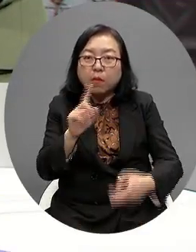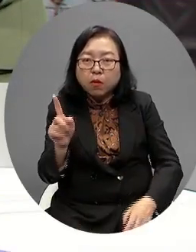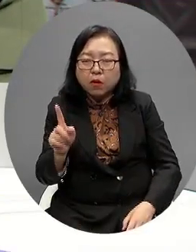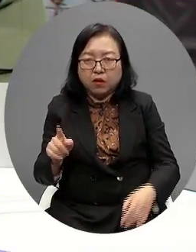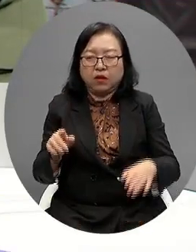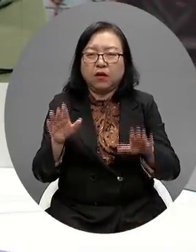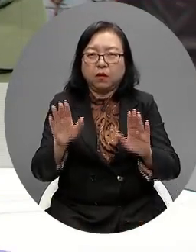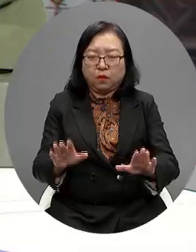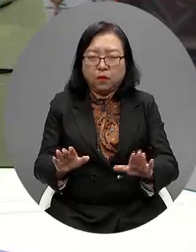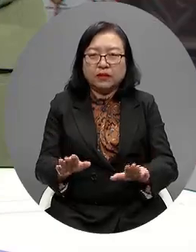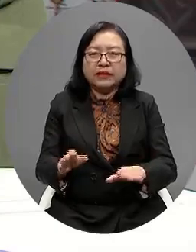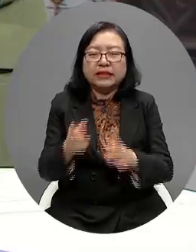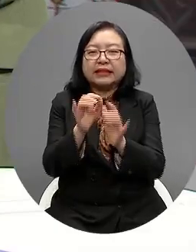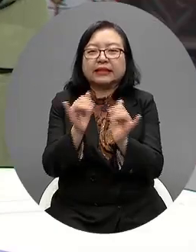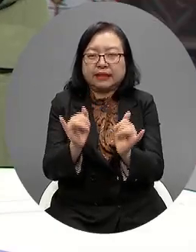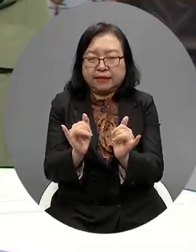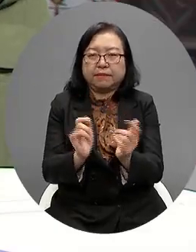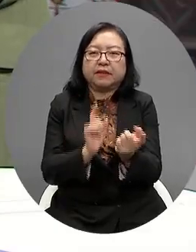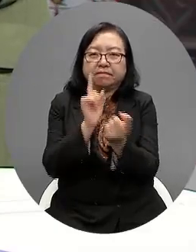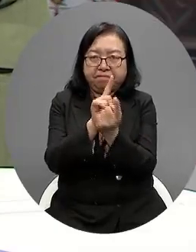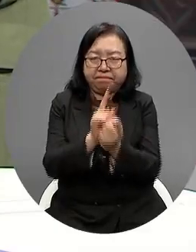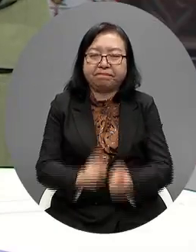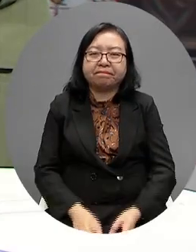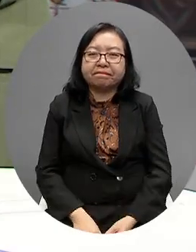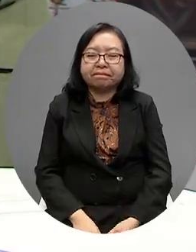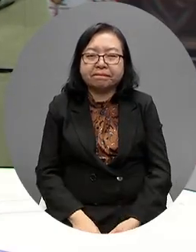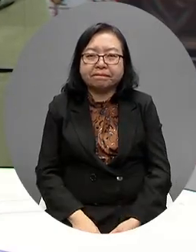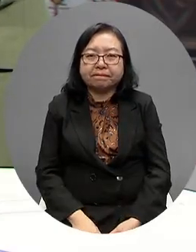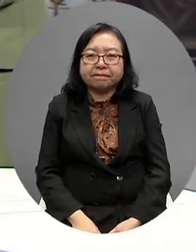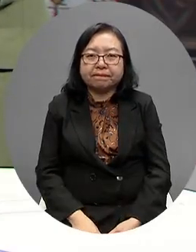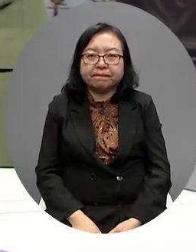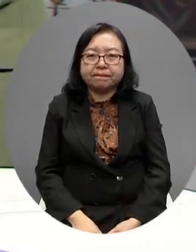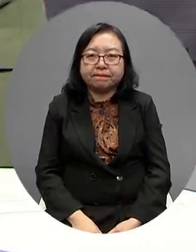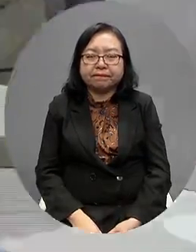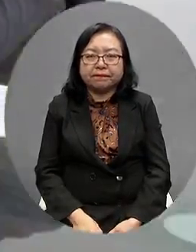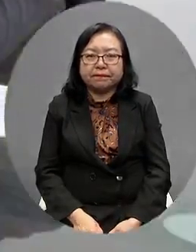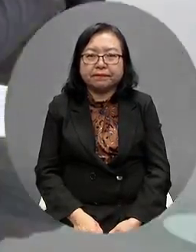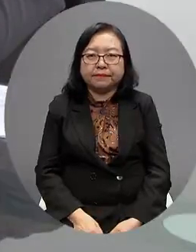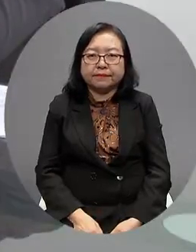이 사람에서 들어봤습니다. 이병선 기자입니다.